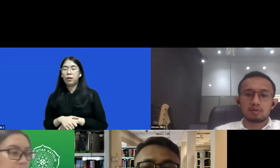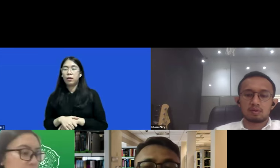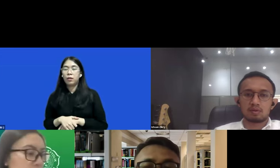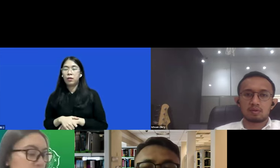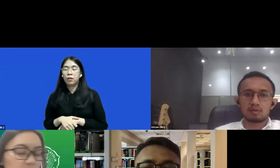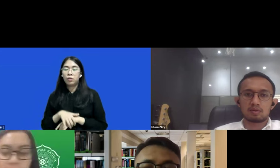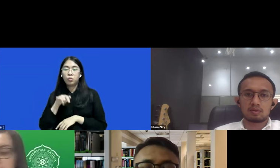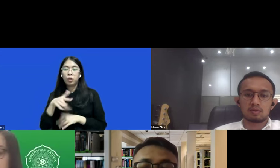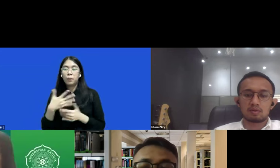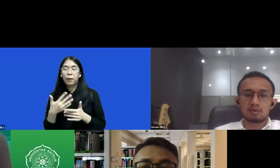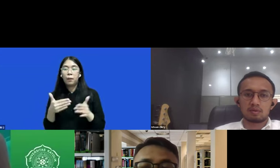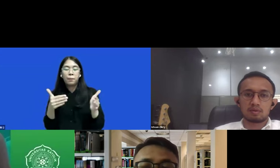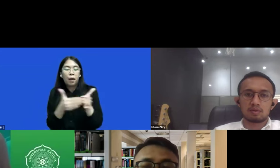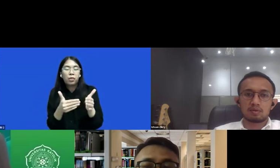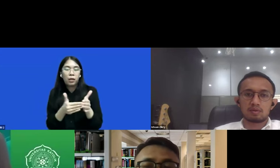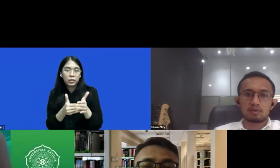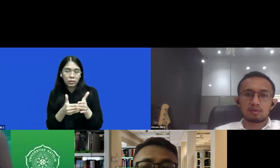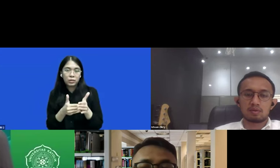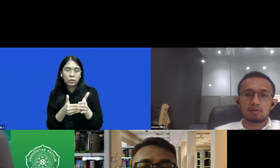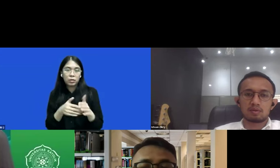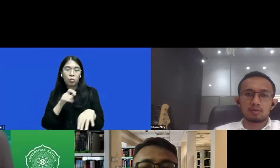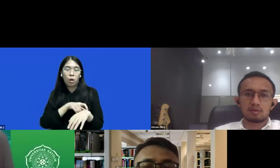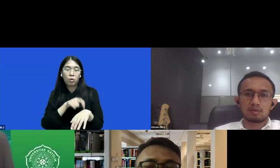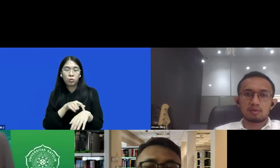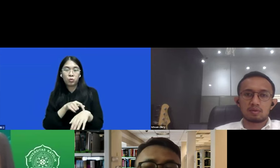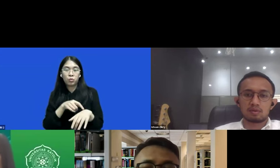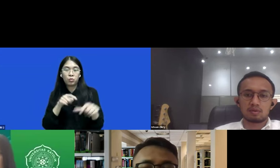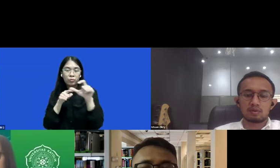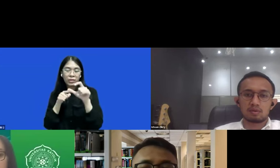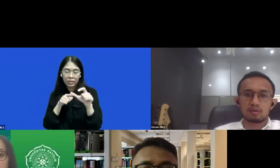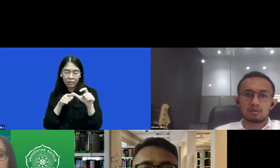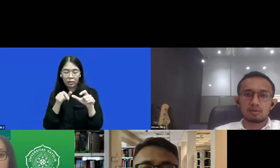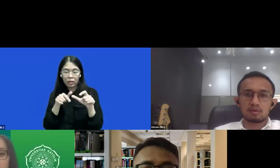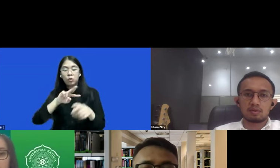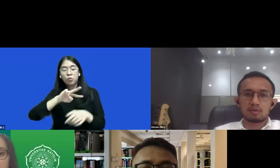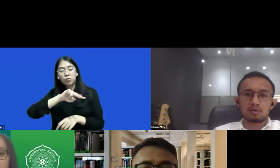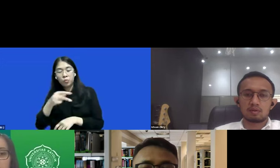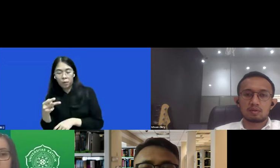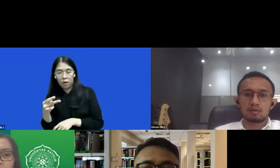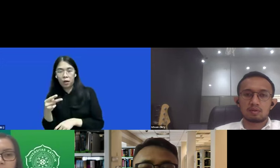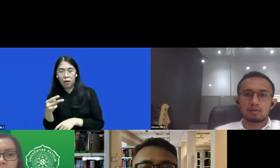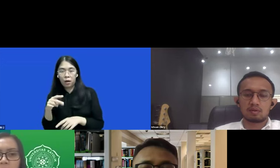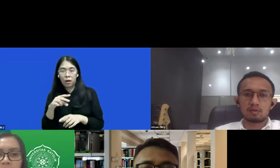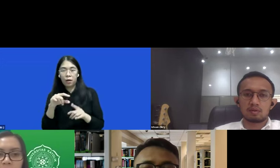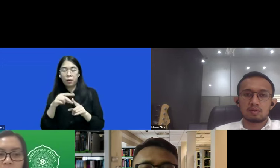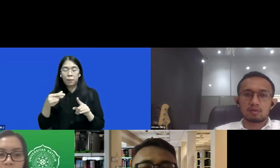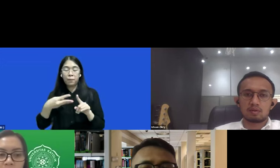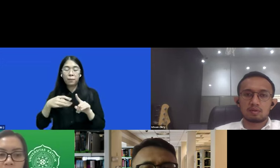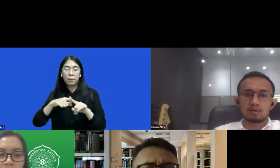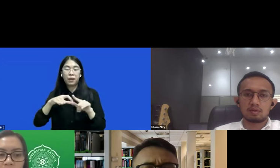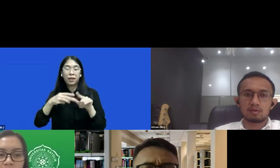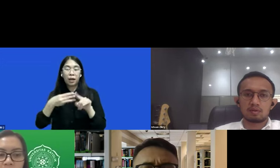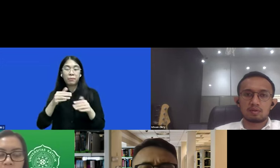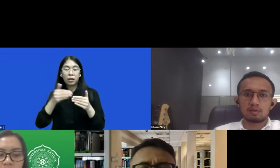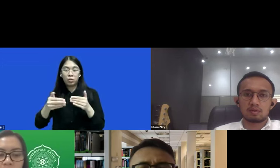memberikan limitasi waktu penyidikan perkara ya, yang kemudian diubah di Perkap selanjutnya. Ada